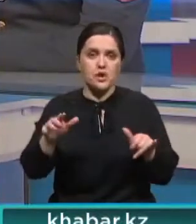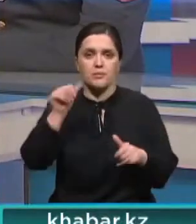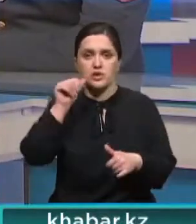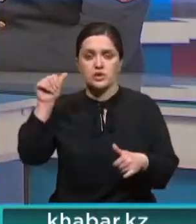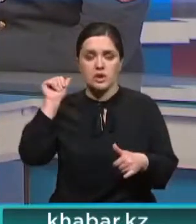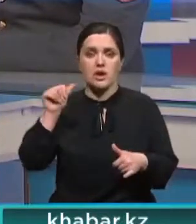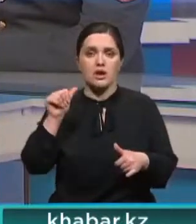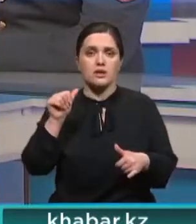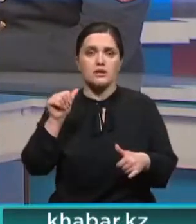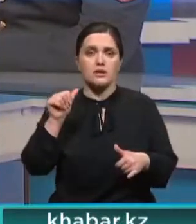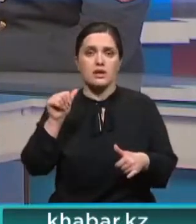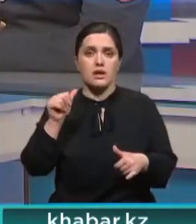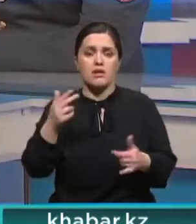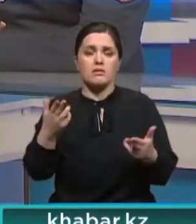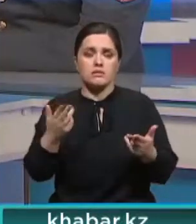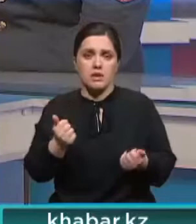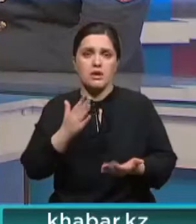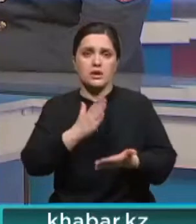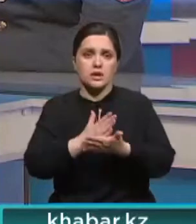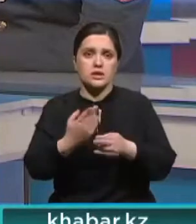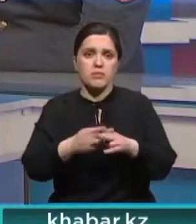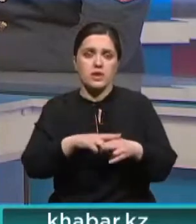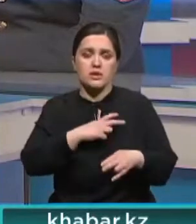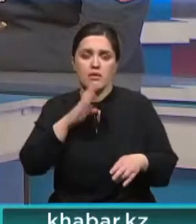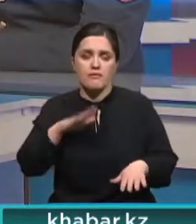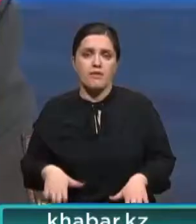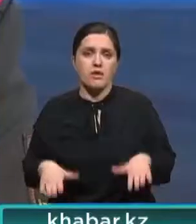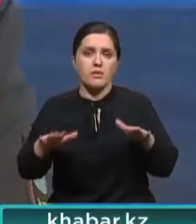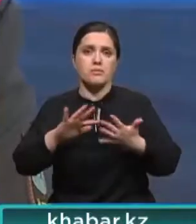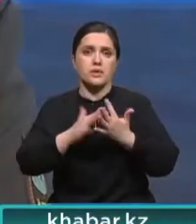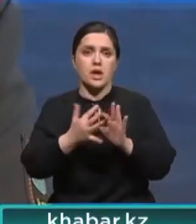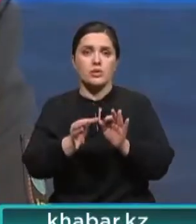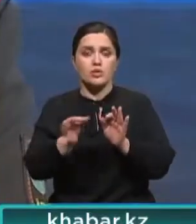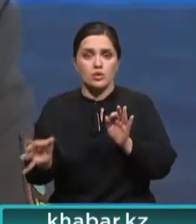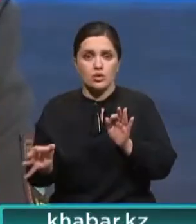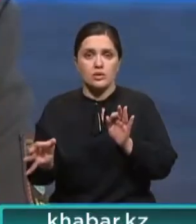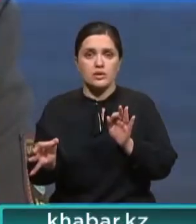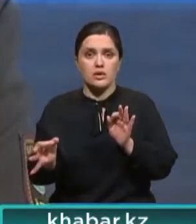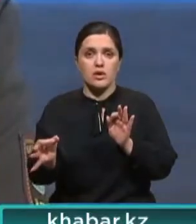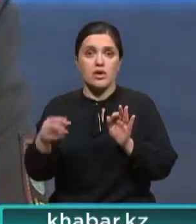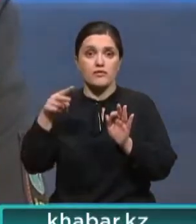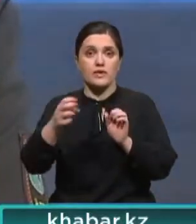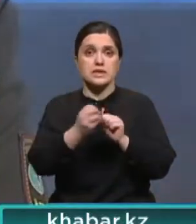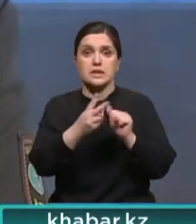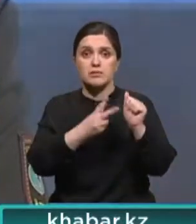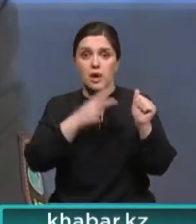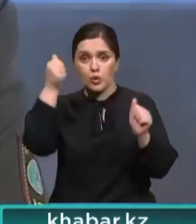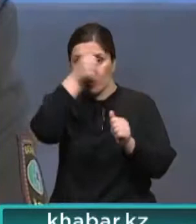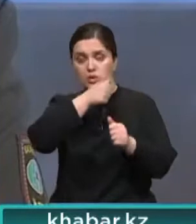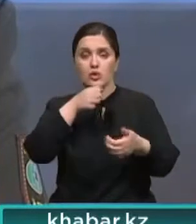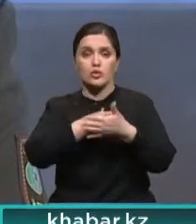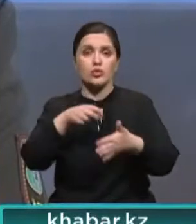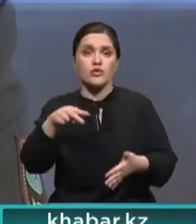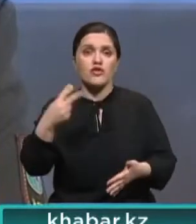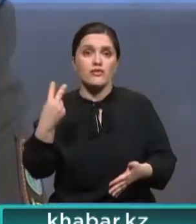таких регионах сохраняется угроза подтопления населенных пунктов. Но, тем не менее, с 2017 года по 2020 годы